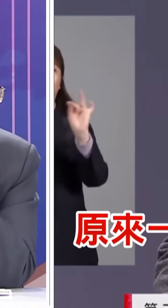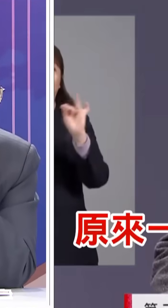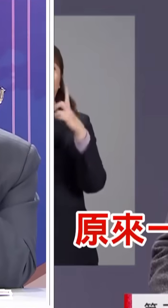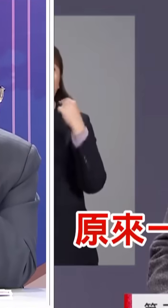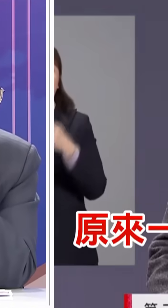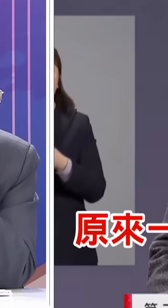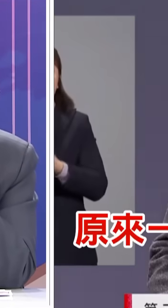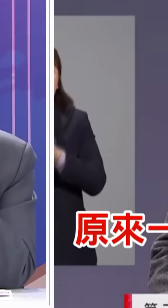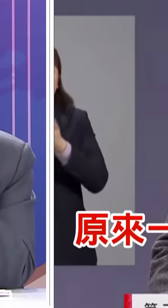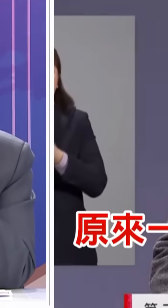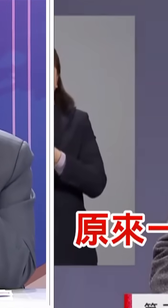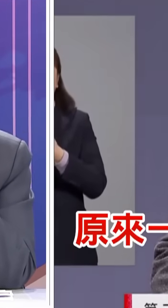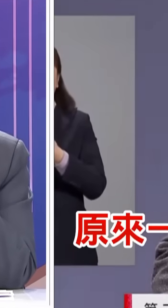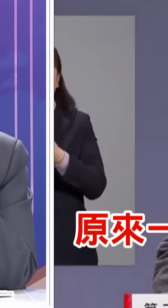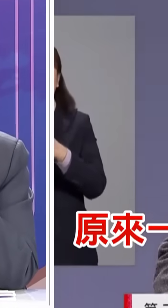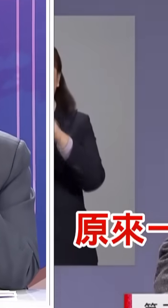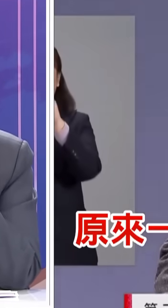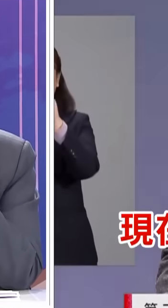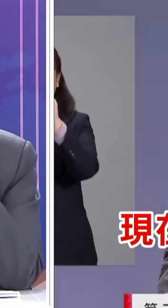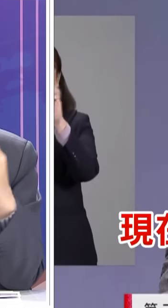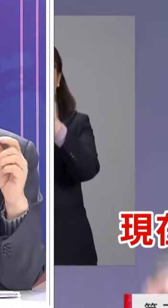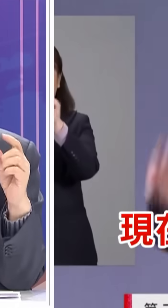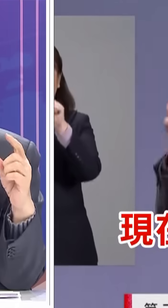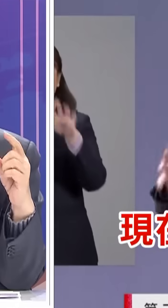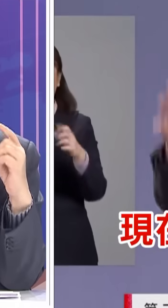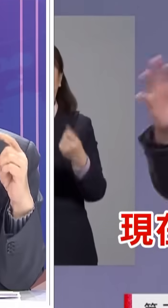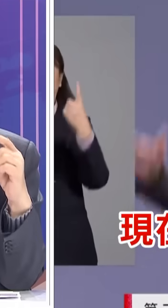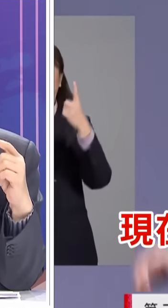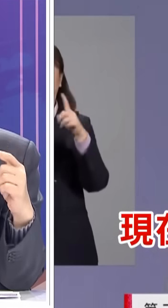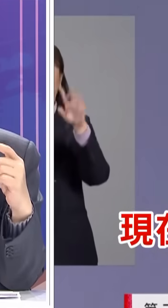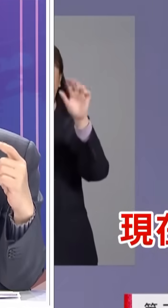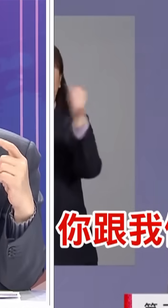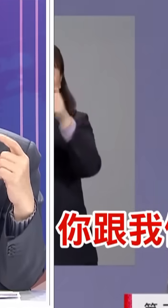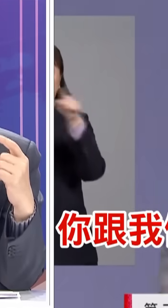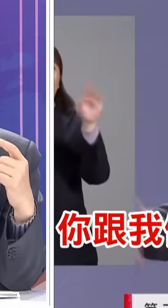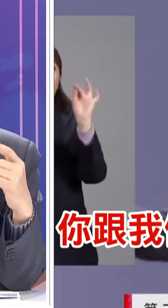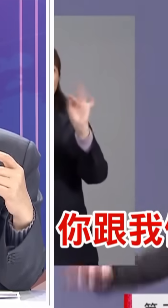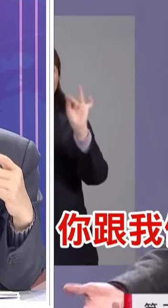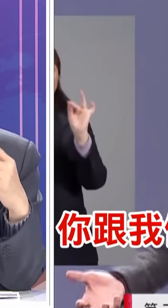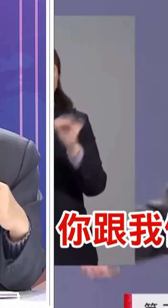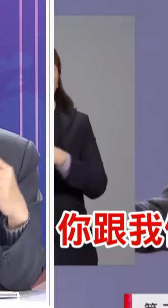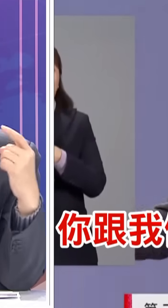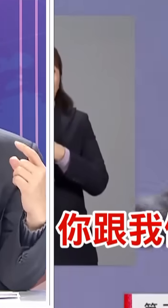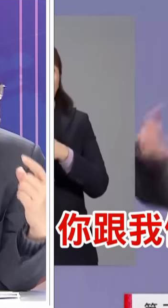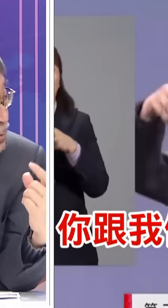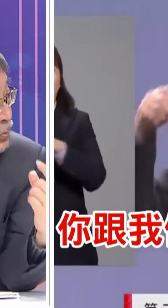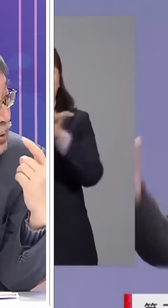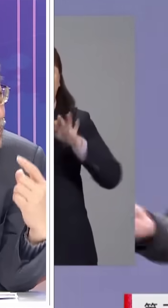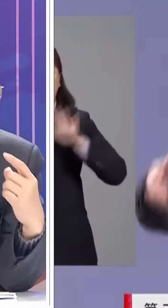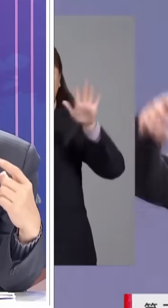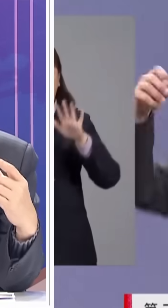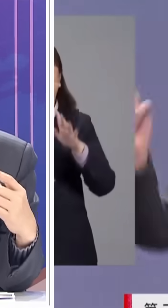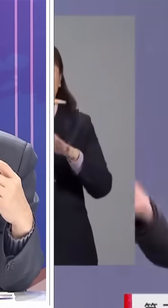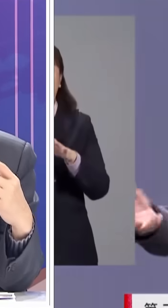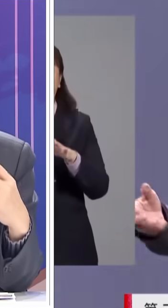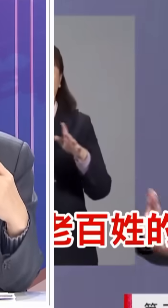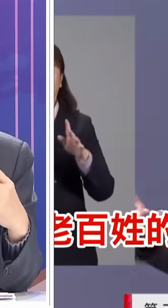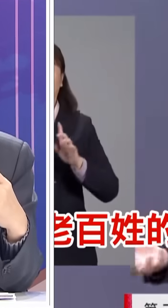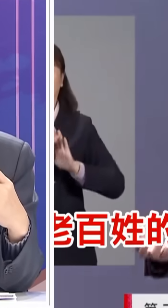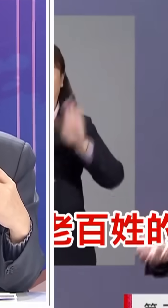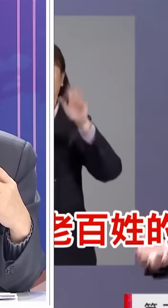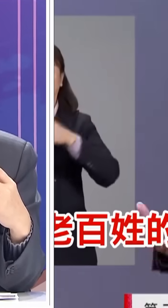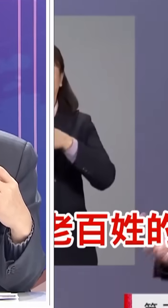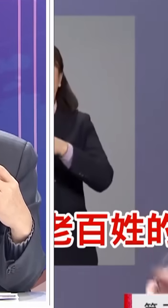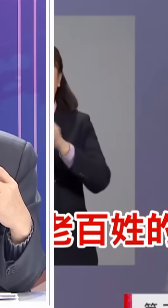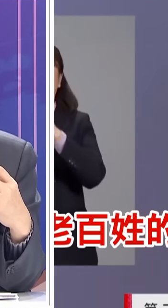道理，大概讲也没有什么用。所以我是觉得，大概就是说，有关于这个20到40岁中间这一块，中